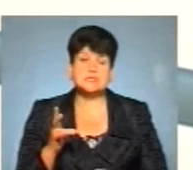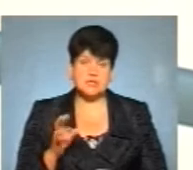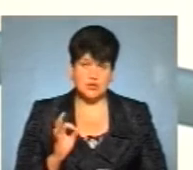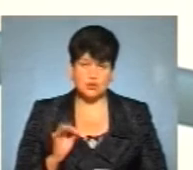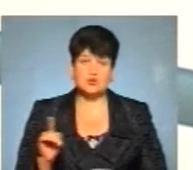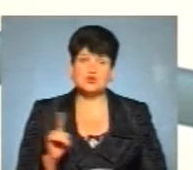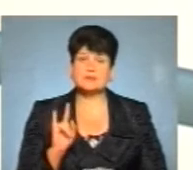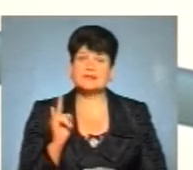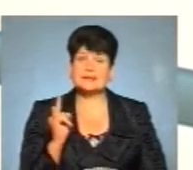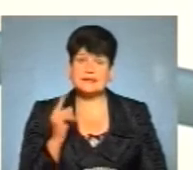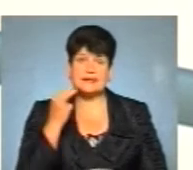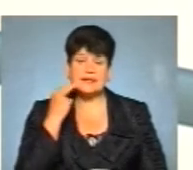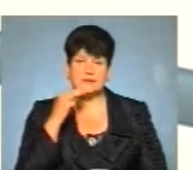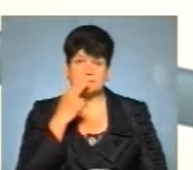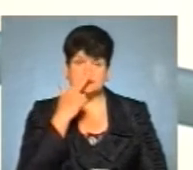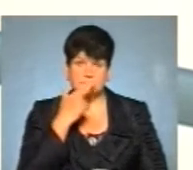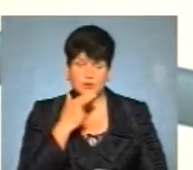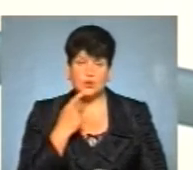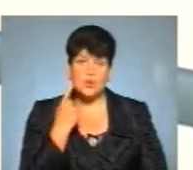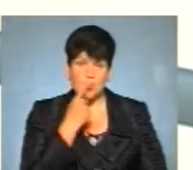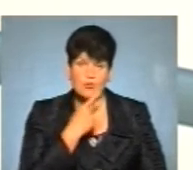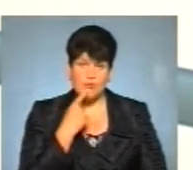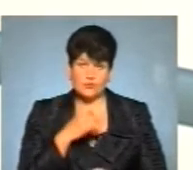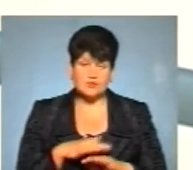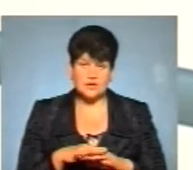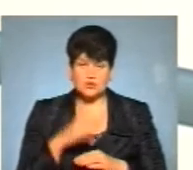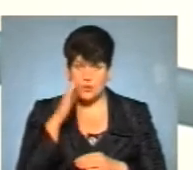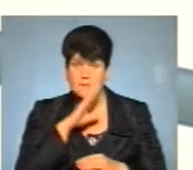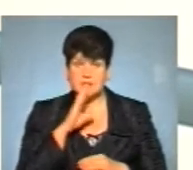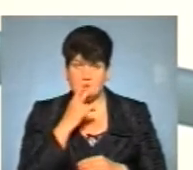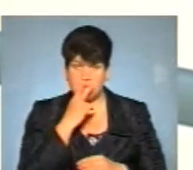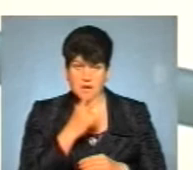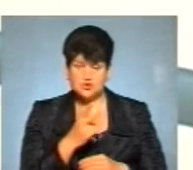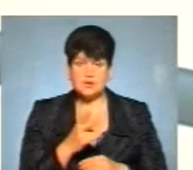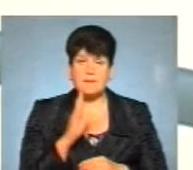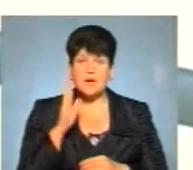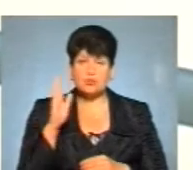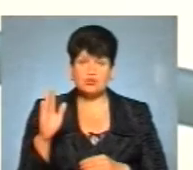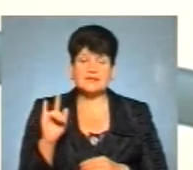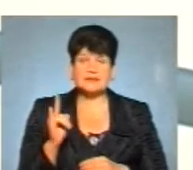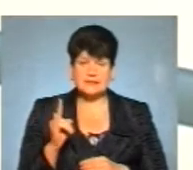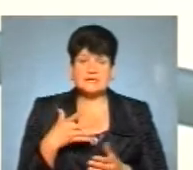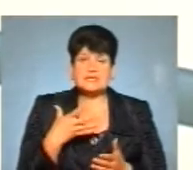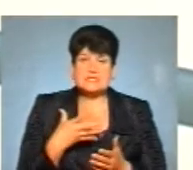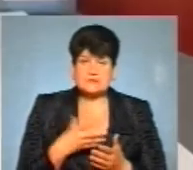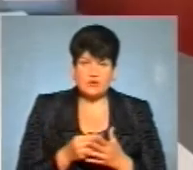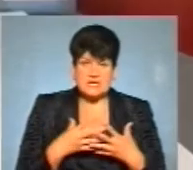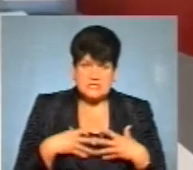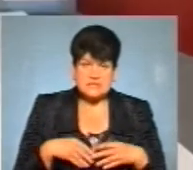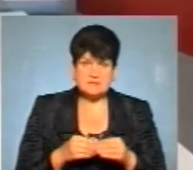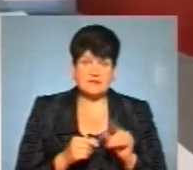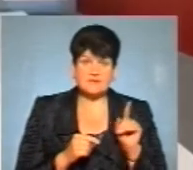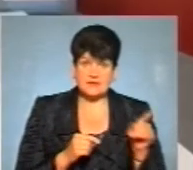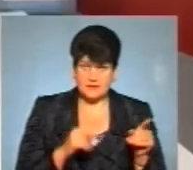аби дитина краще адаптувалася до мовного середовища. І якщо батьки бачать майбутнє дитини і своє, так, цілої сім'ї в цій